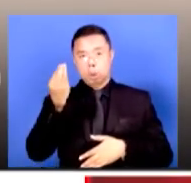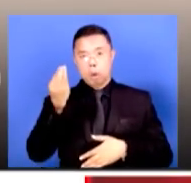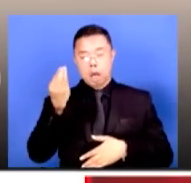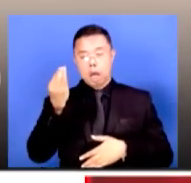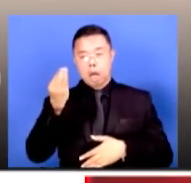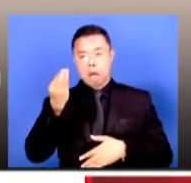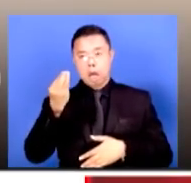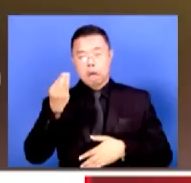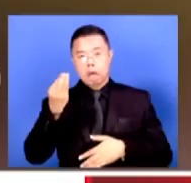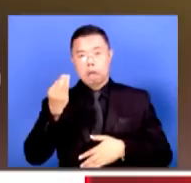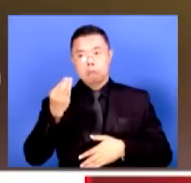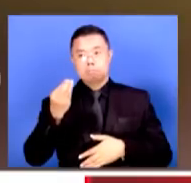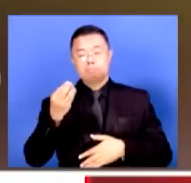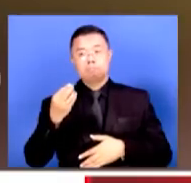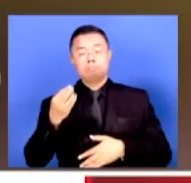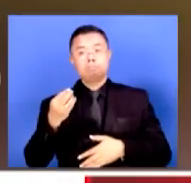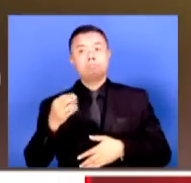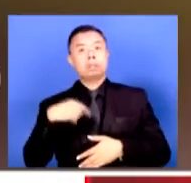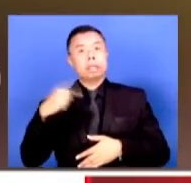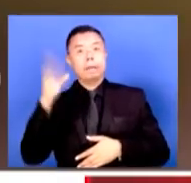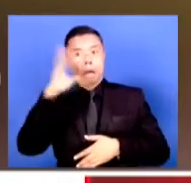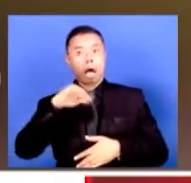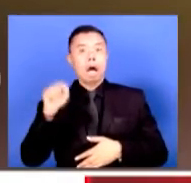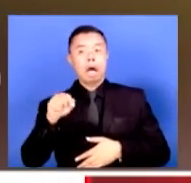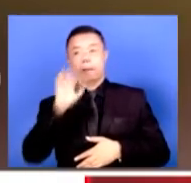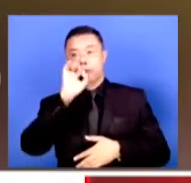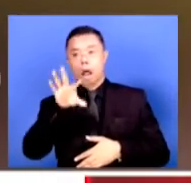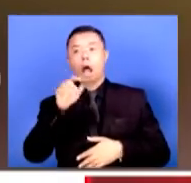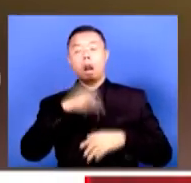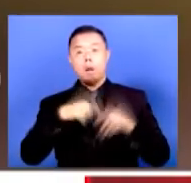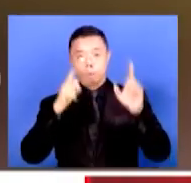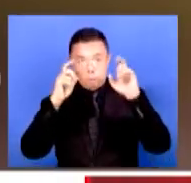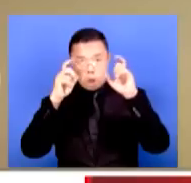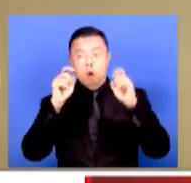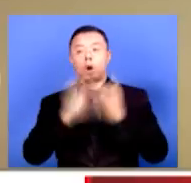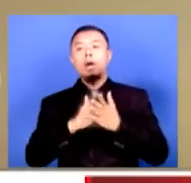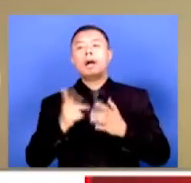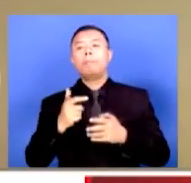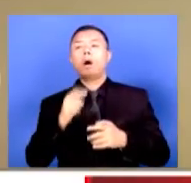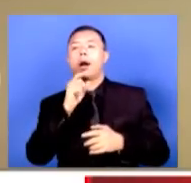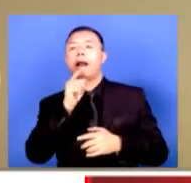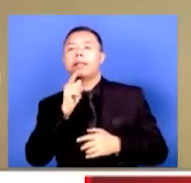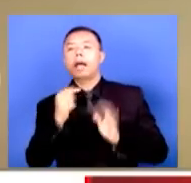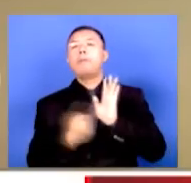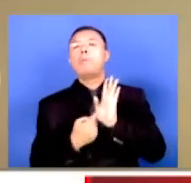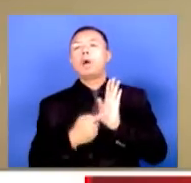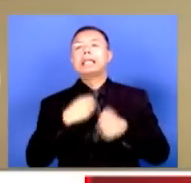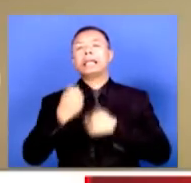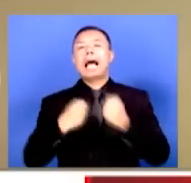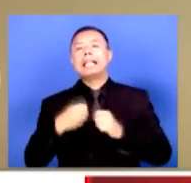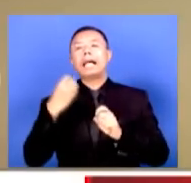Ponpes Tahfiz Baitul Quran Al-Zahra Magetan, di dalam foto tersebut adalah siswi mereka yang sedang melakukan promosi